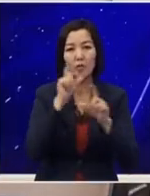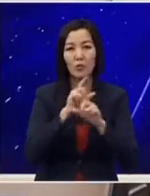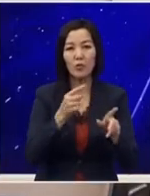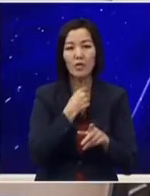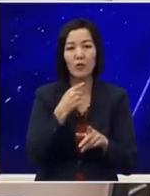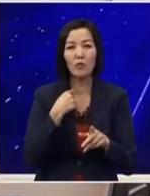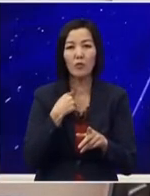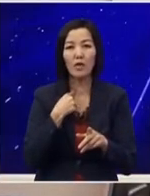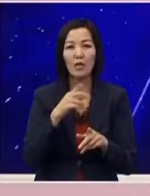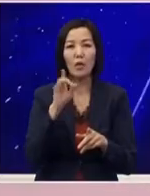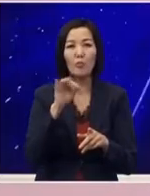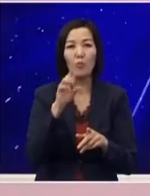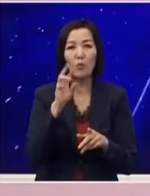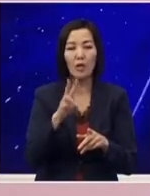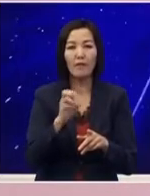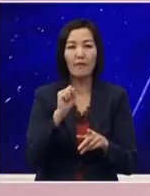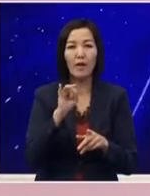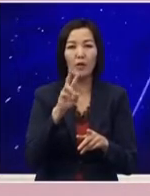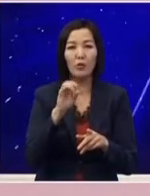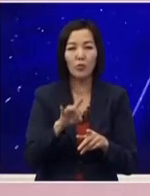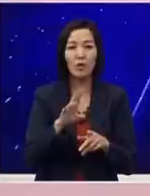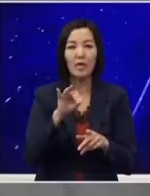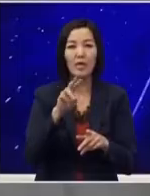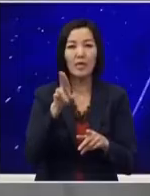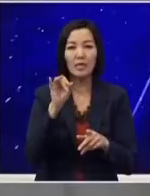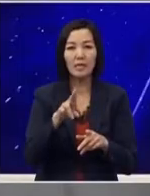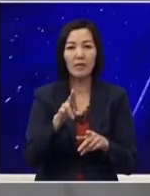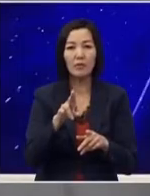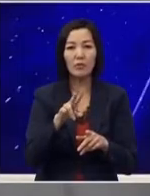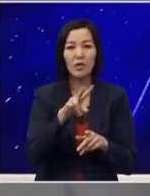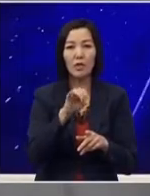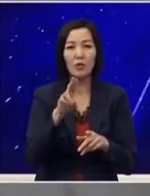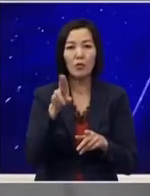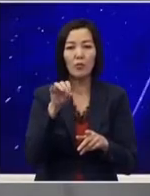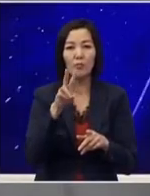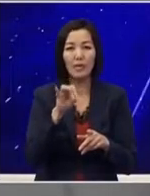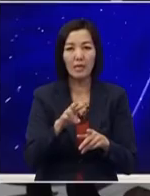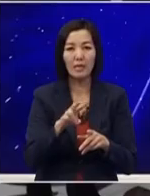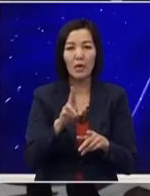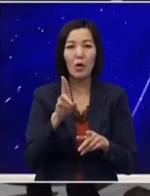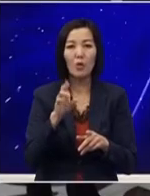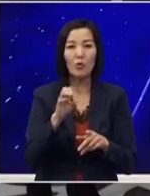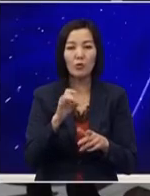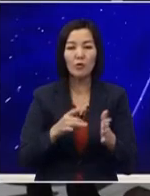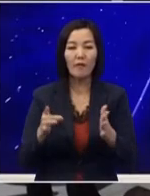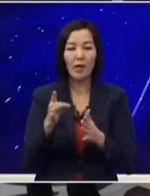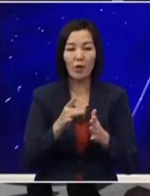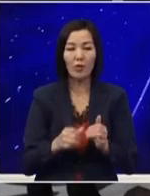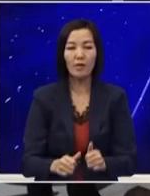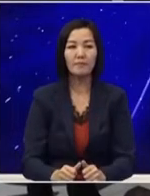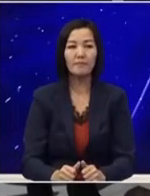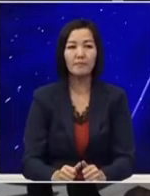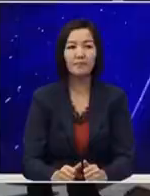средних школ города Талдыкорган Мурат Буланов, Айнур Кабдулина, Индира Байгожина и Людмила Герман из Коксусского района.